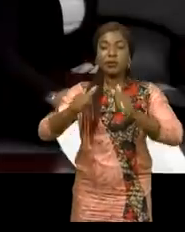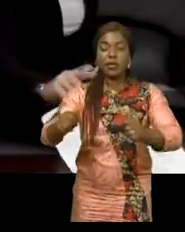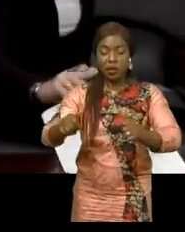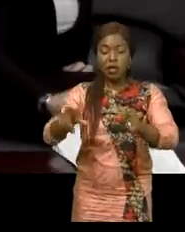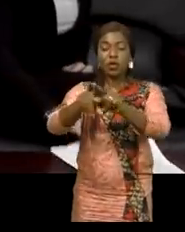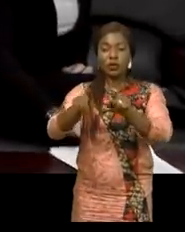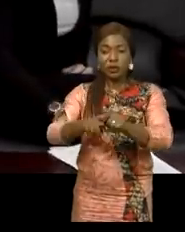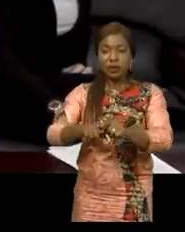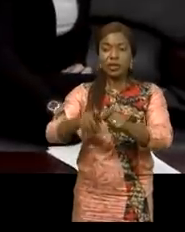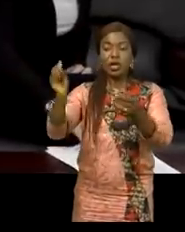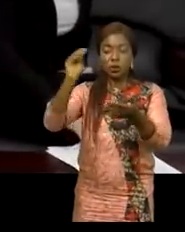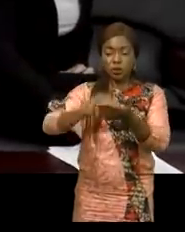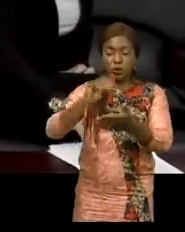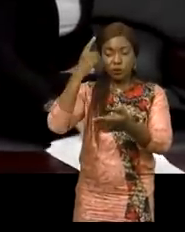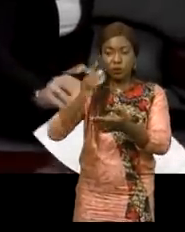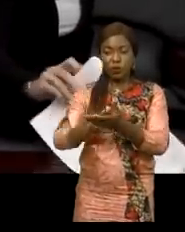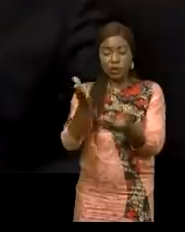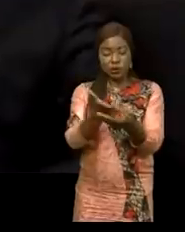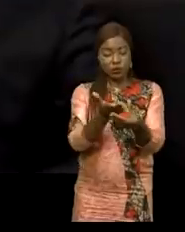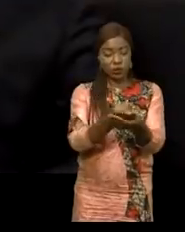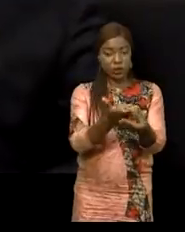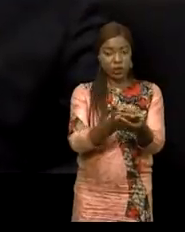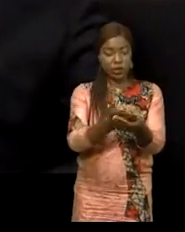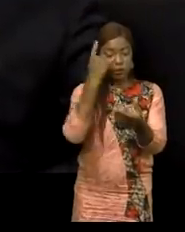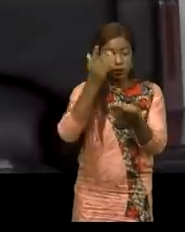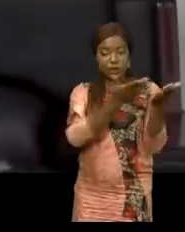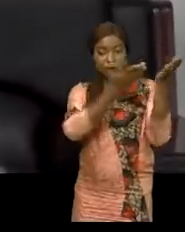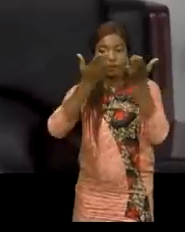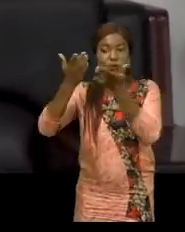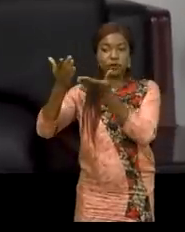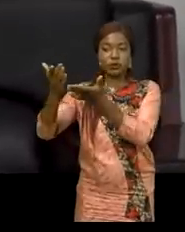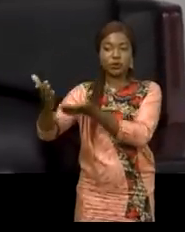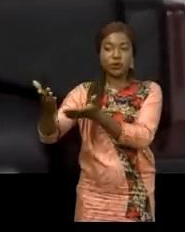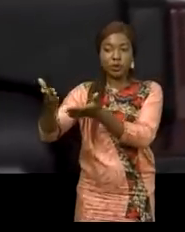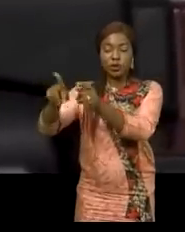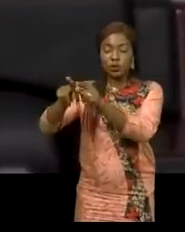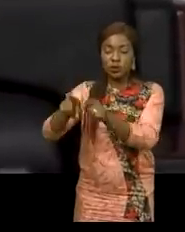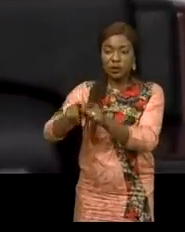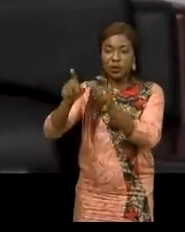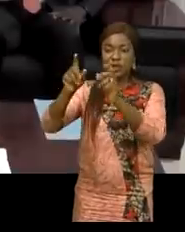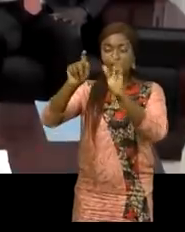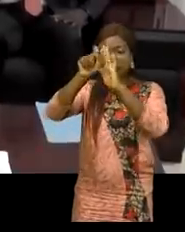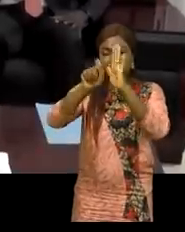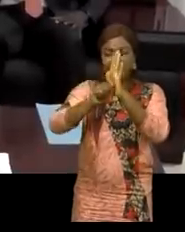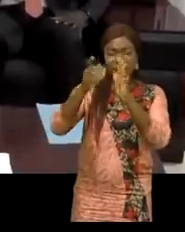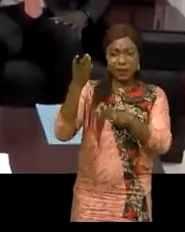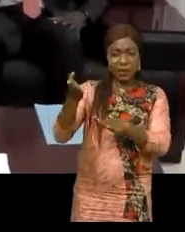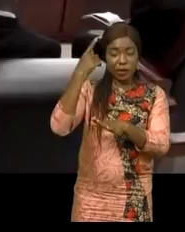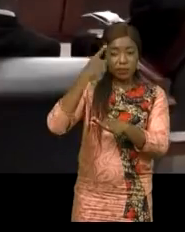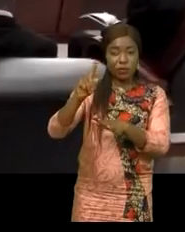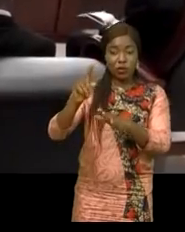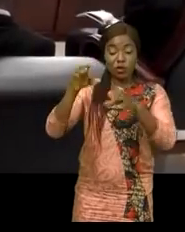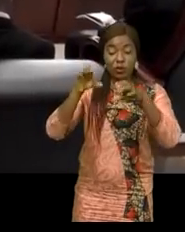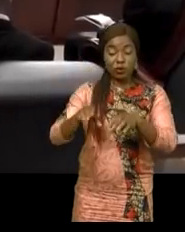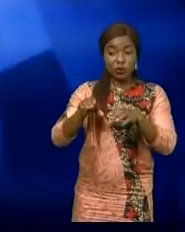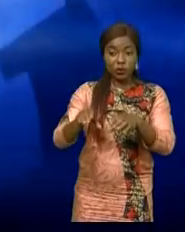l'entretien a porté sur les traitements de dossiers relatifs à l'importation et l'alignement des textes qui lie médecins sans frontières et le fils congolais de